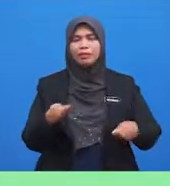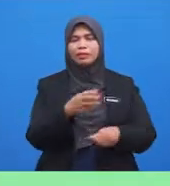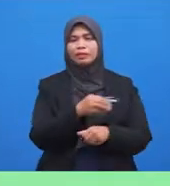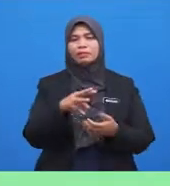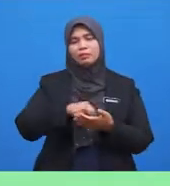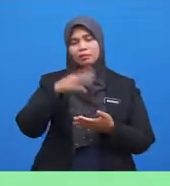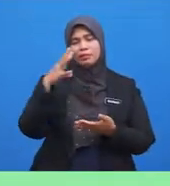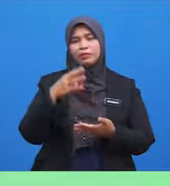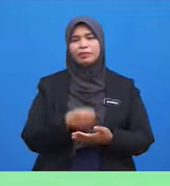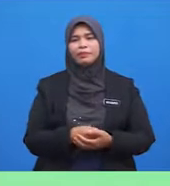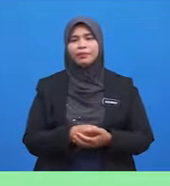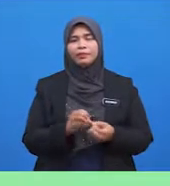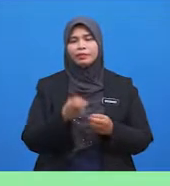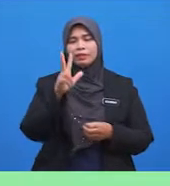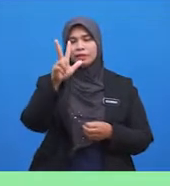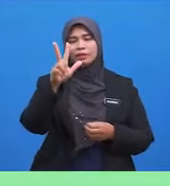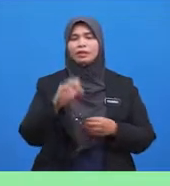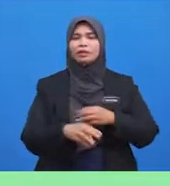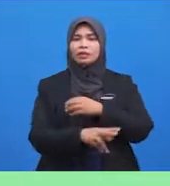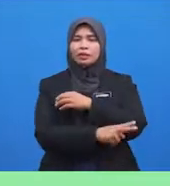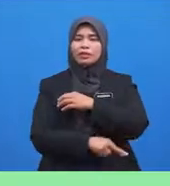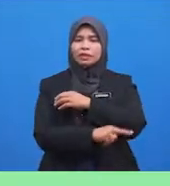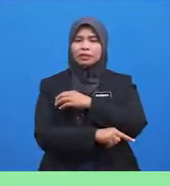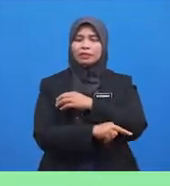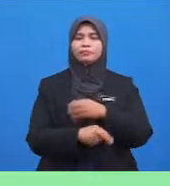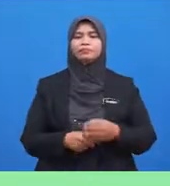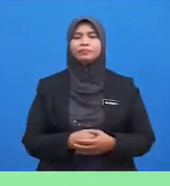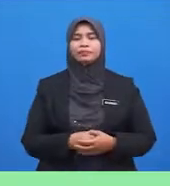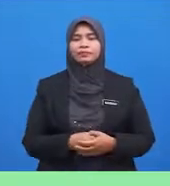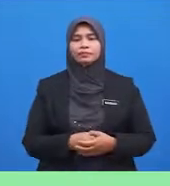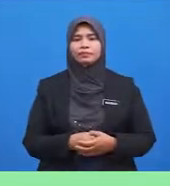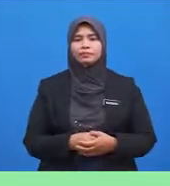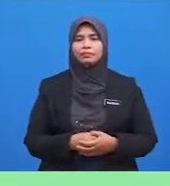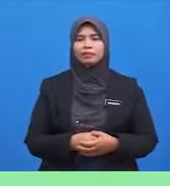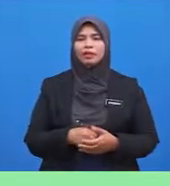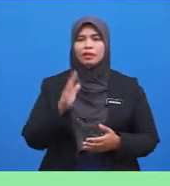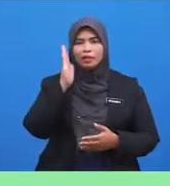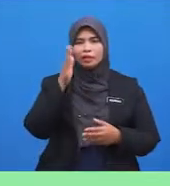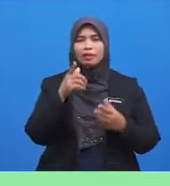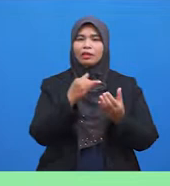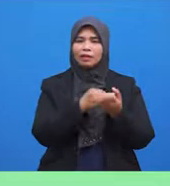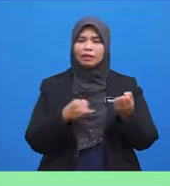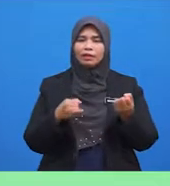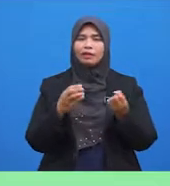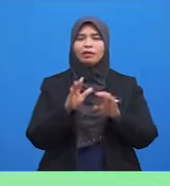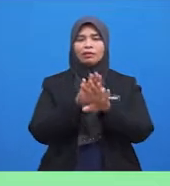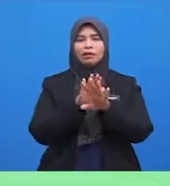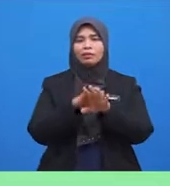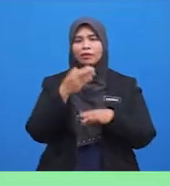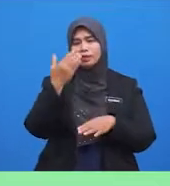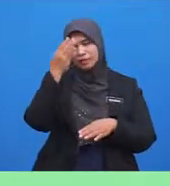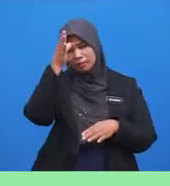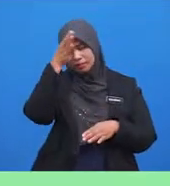makmur. Ketiga, kesan terhadap negara. Akan lahir ramai